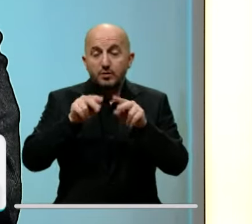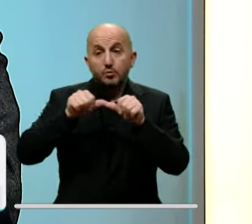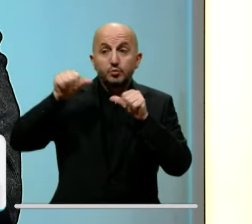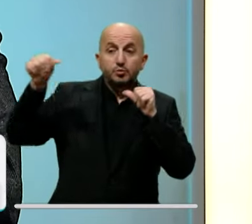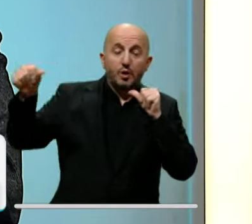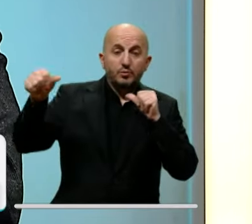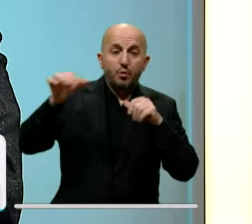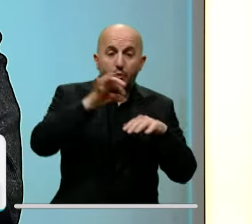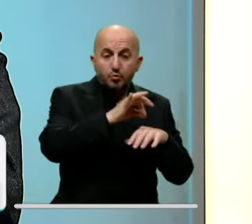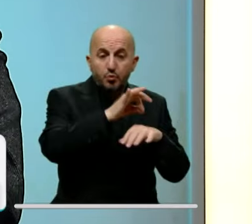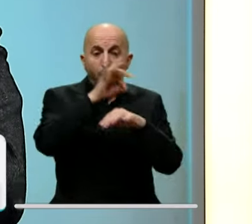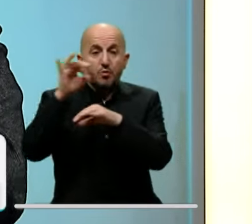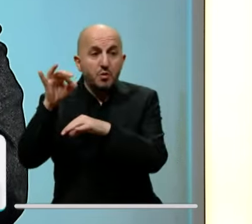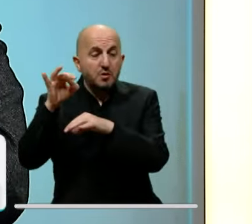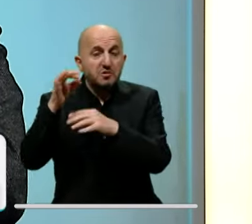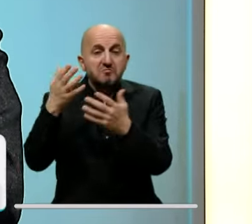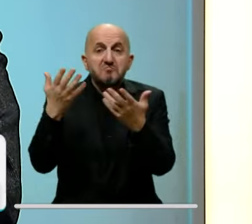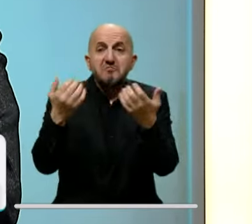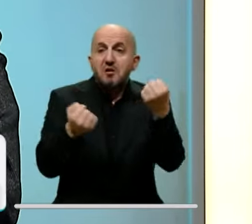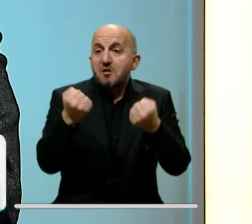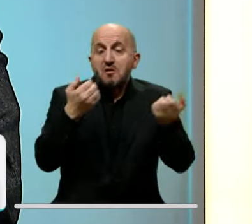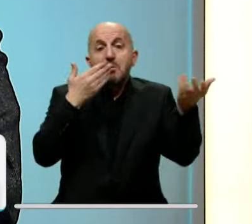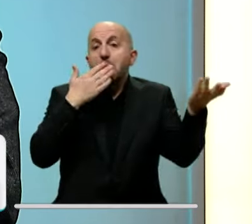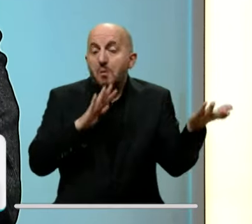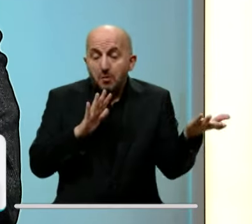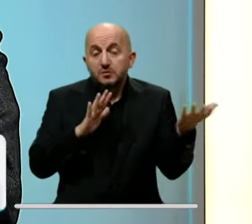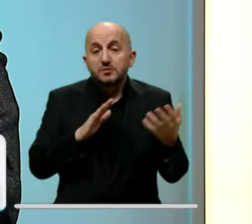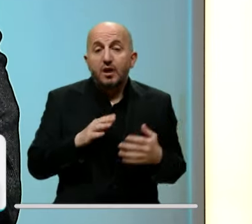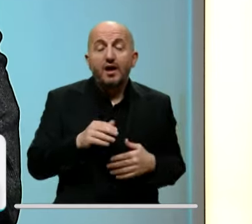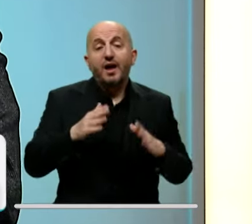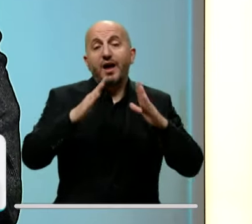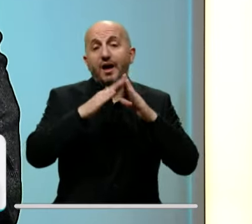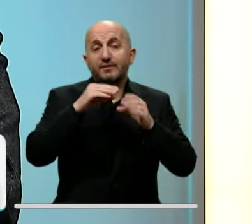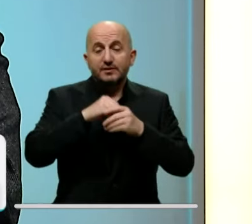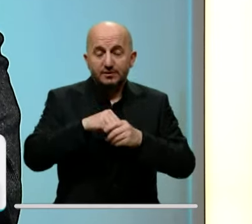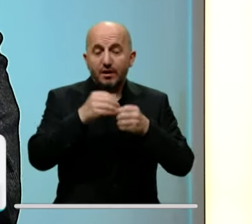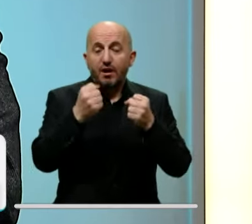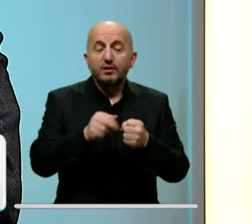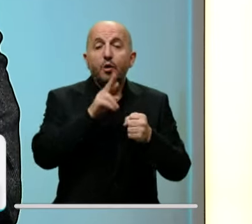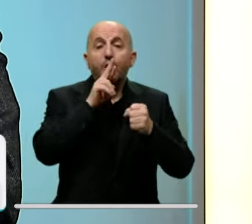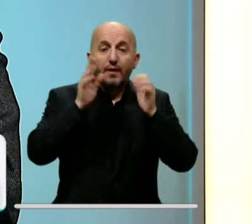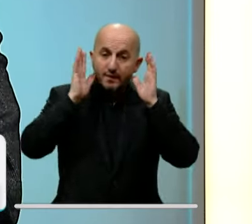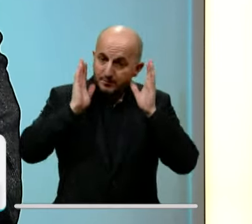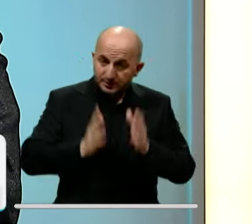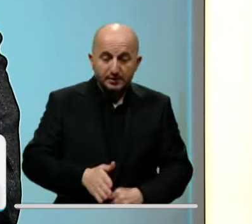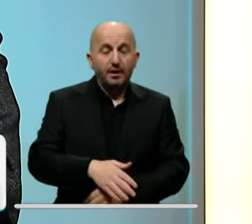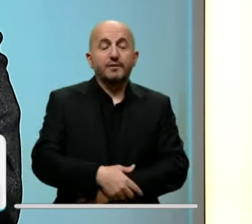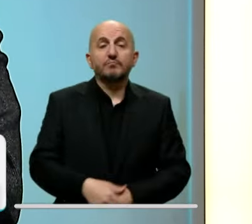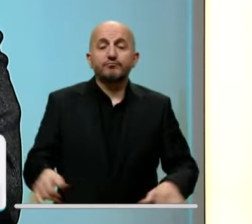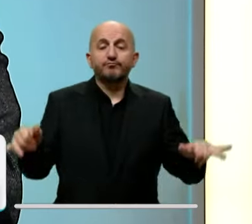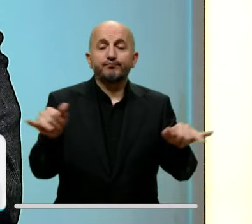götürecek bir Eee vasıta da bulunmuyorsa o zaman yine evinde kalıp ve öğle namazını